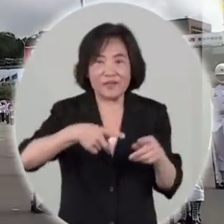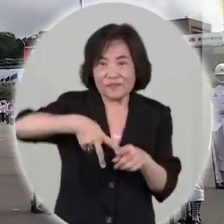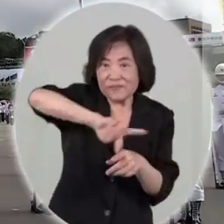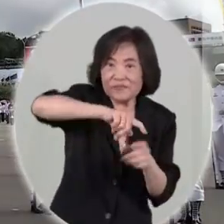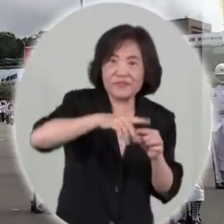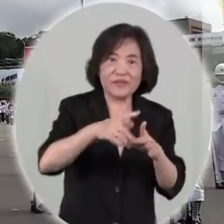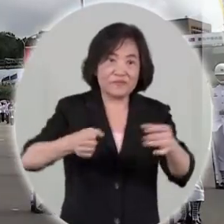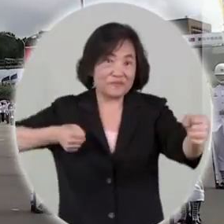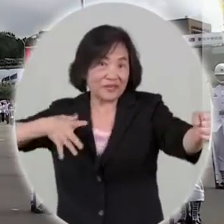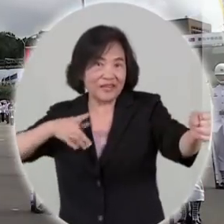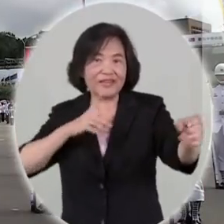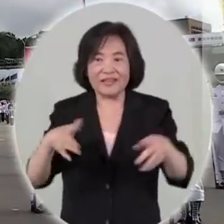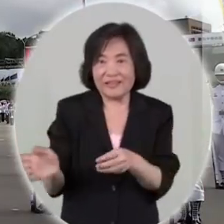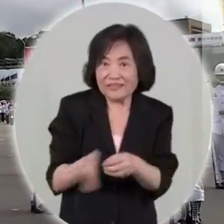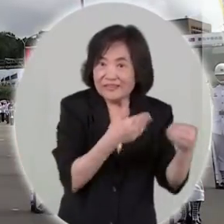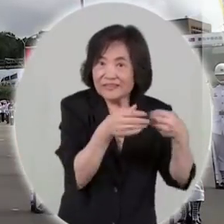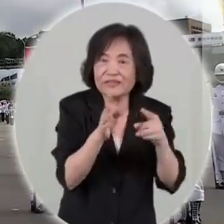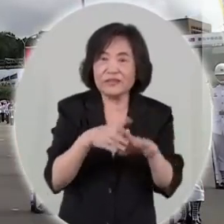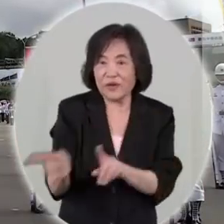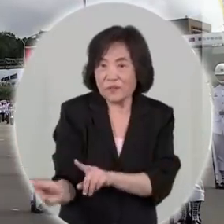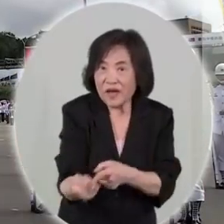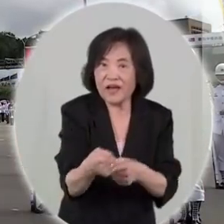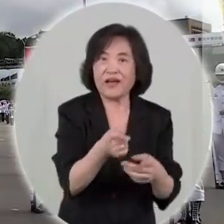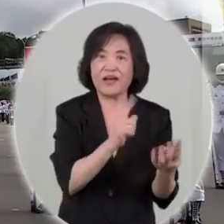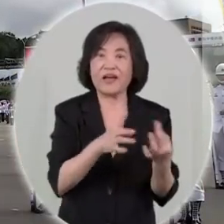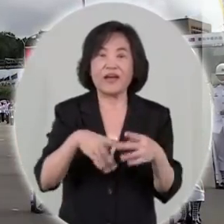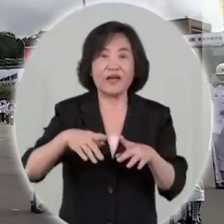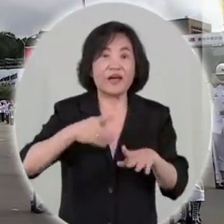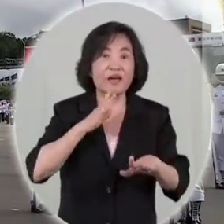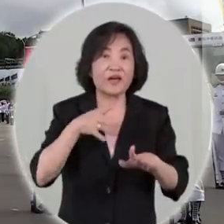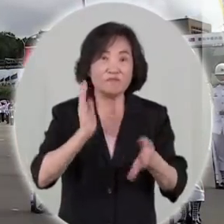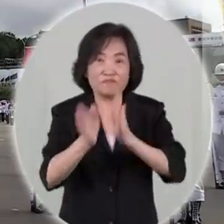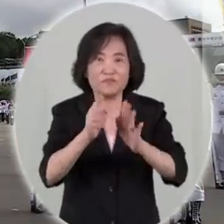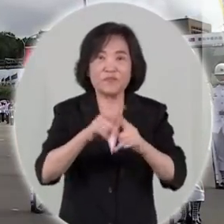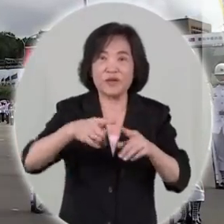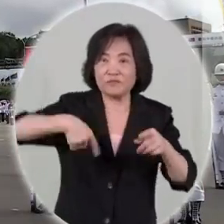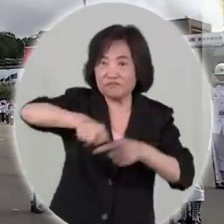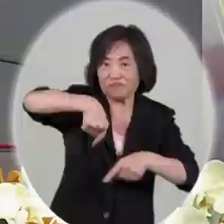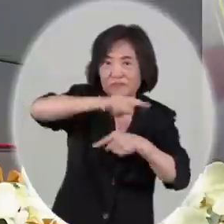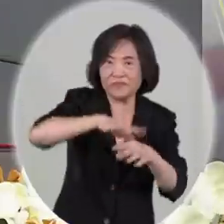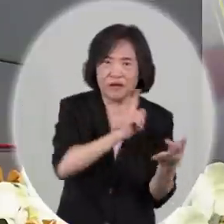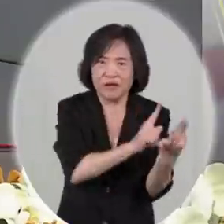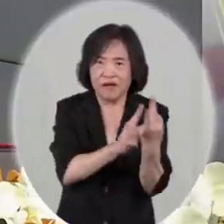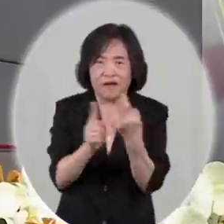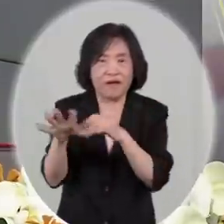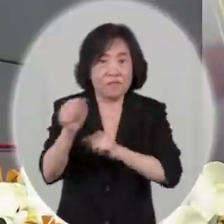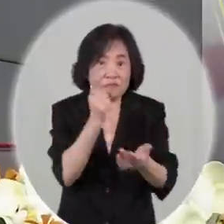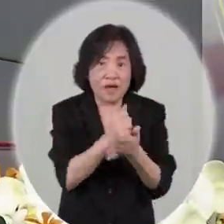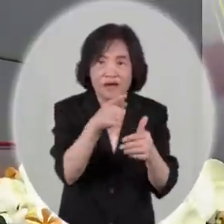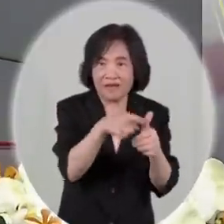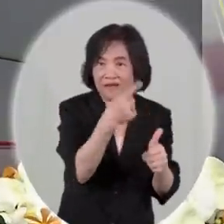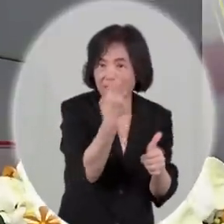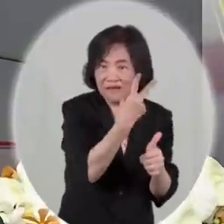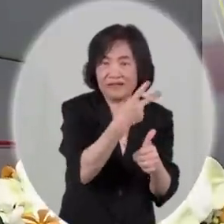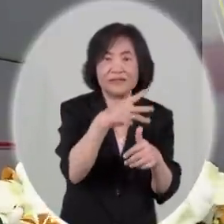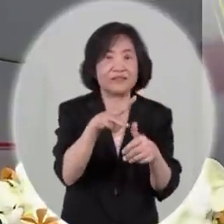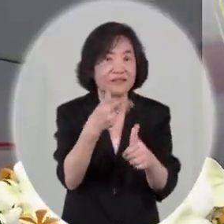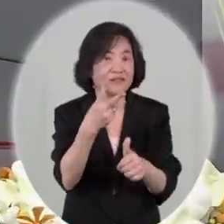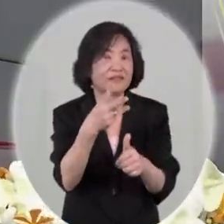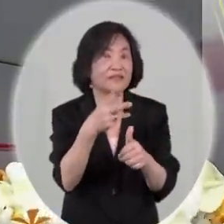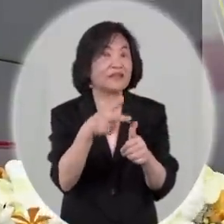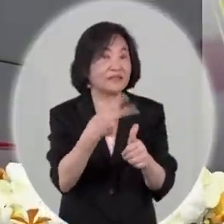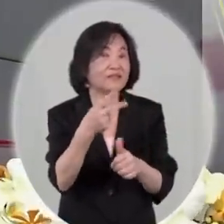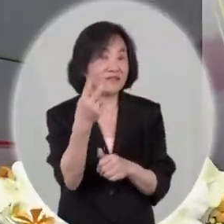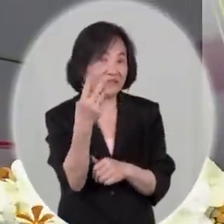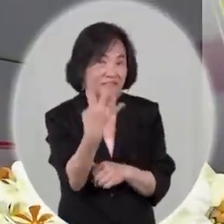射箭、桌球、高尔夫、跆拳道及空手道等项目取得2金4银6铜，共